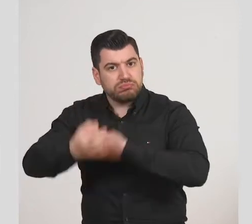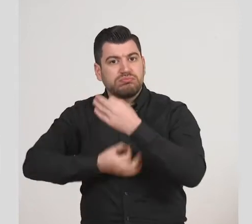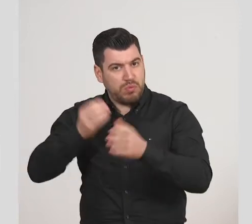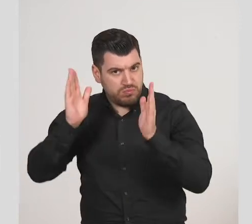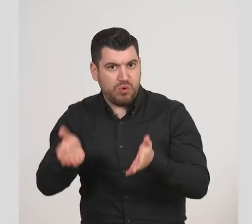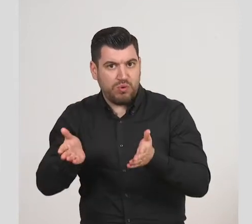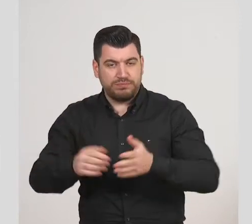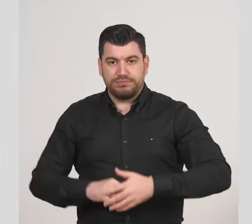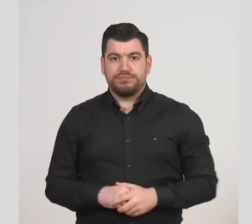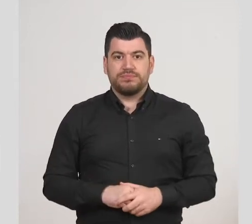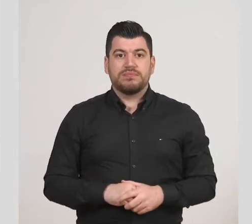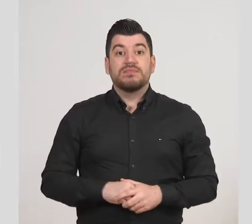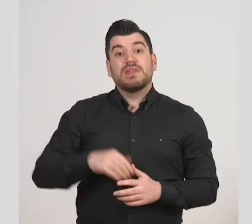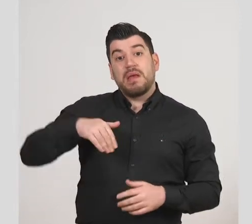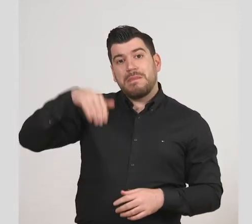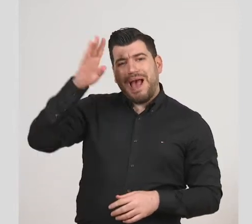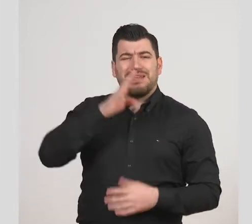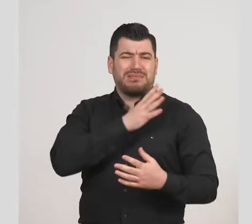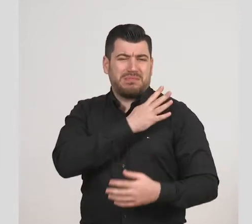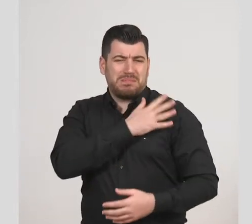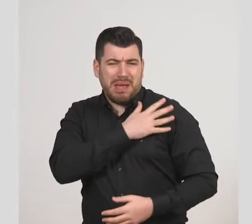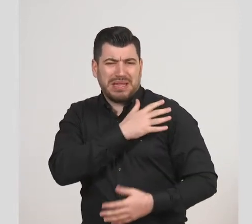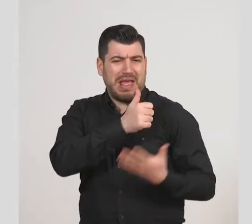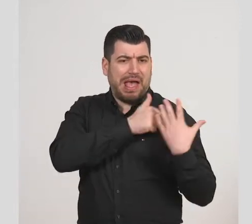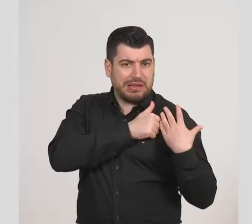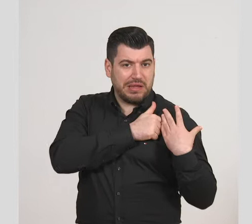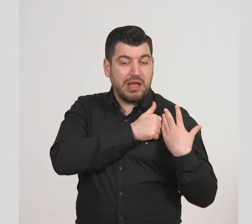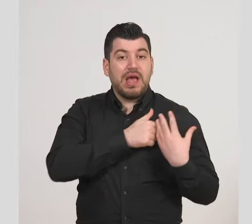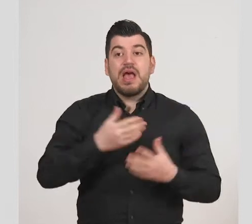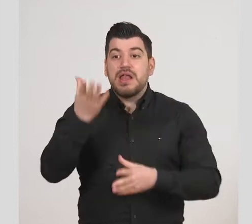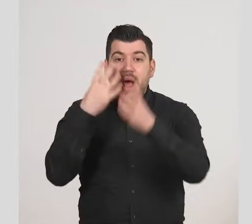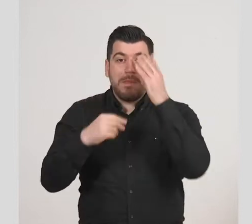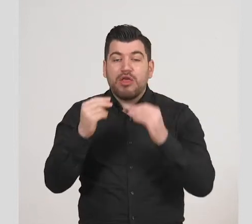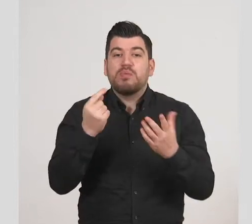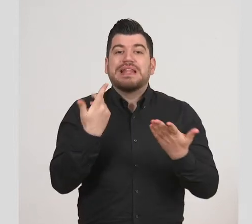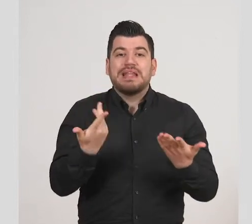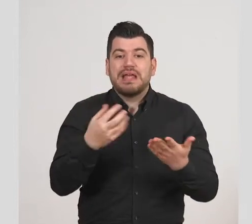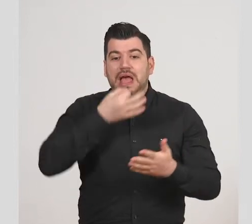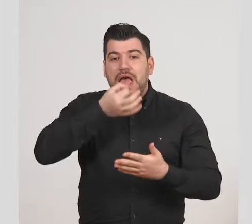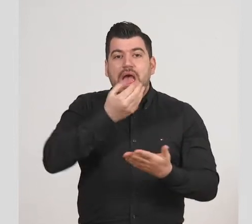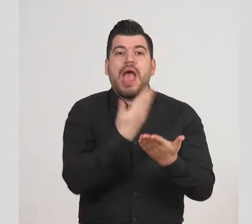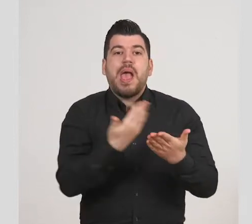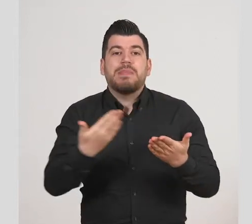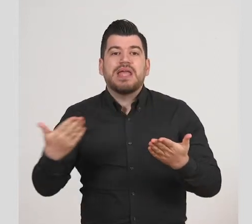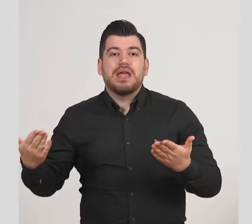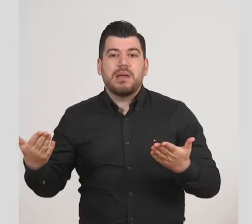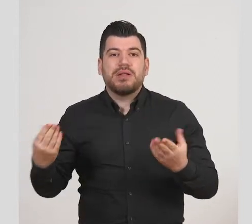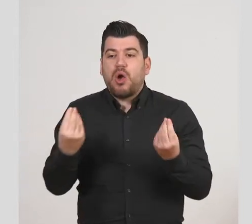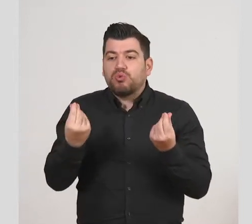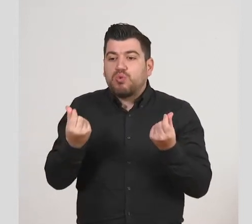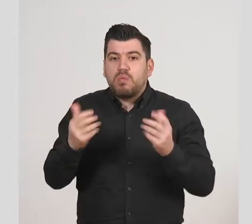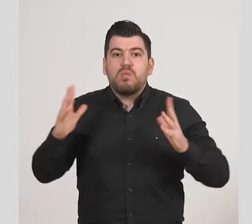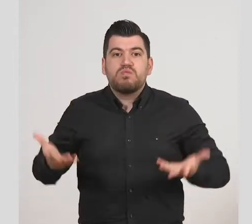και στις πιο μεγάλες τάξεις να μπορούμε να χρησιμοποιούμε τον επιχειρηματολογικό λόγο, θα εξηγήσουμε στη συνέχεια τι